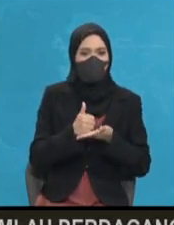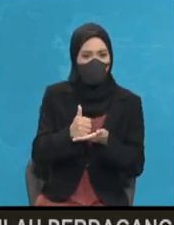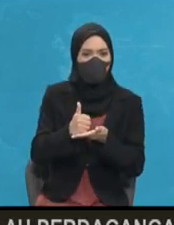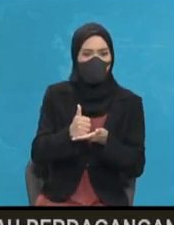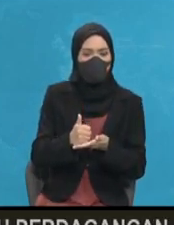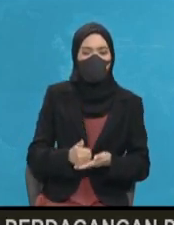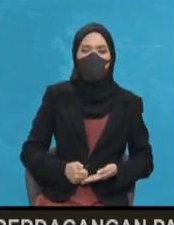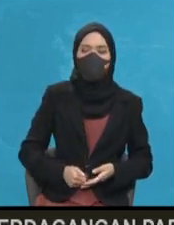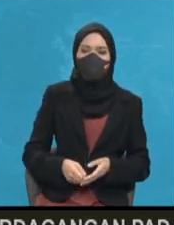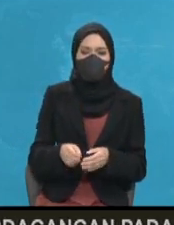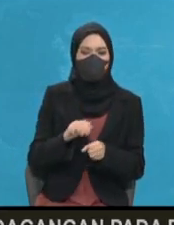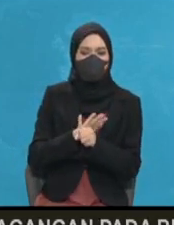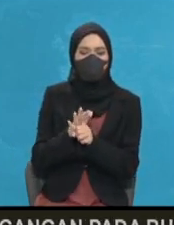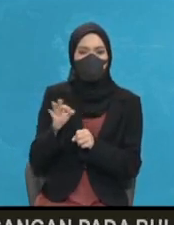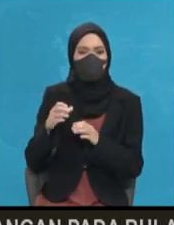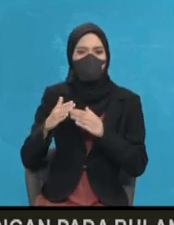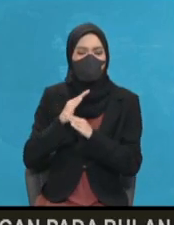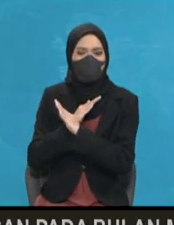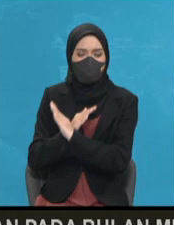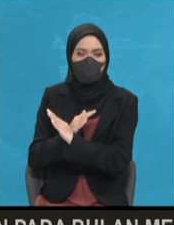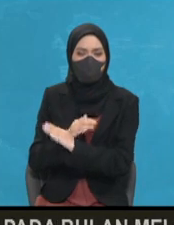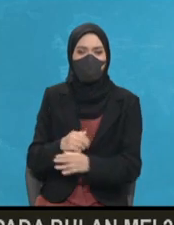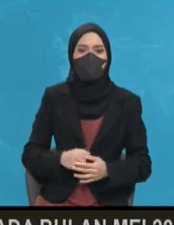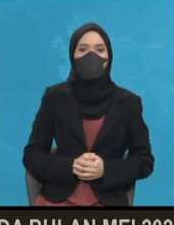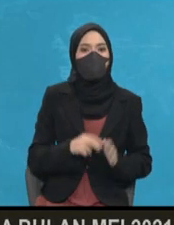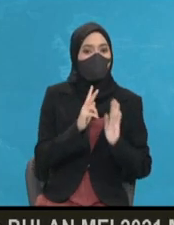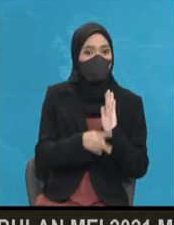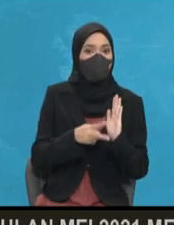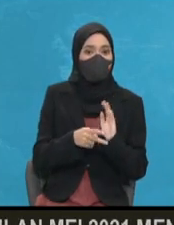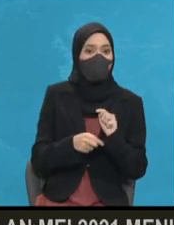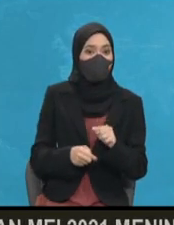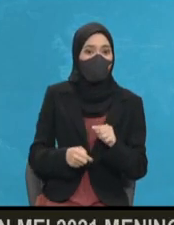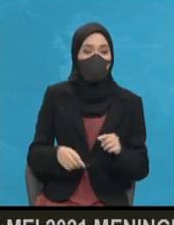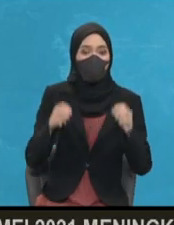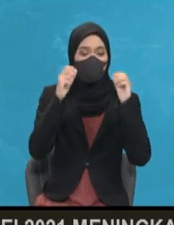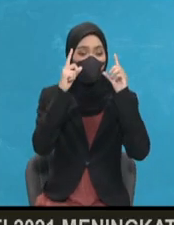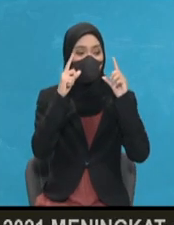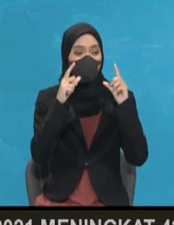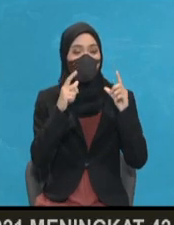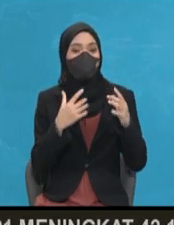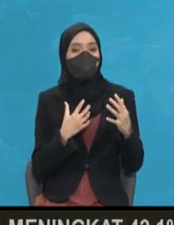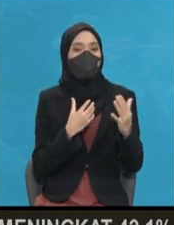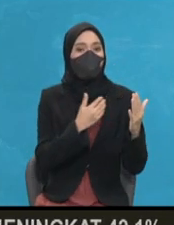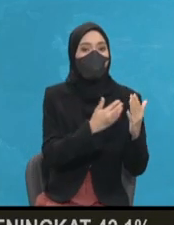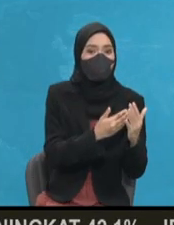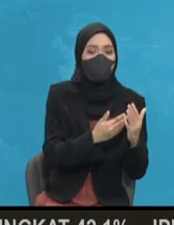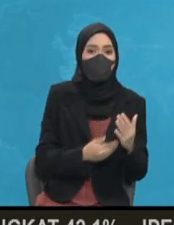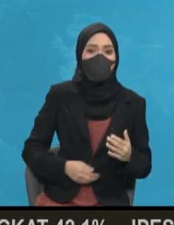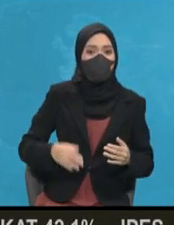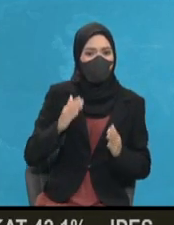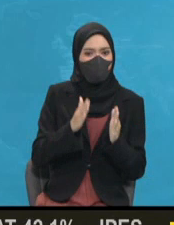rantaian kobena intense video-video tersebut Ternyata menarik perhatian para pengguna media sosial yang